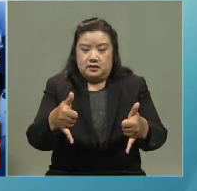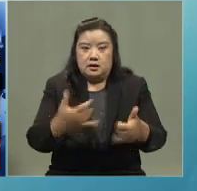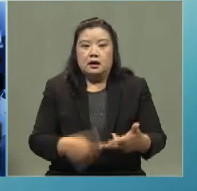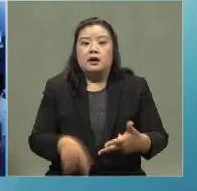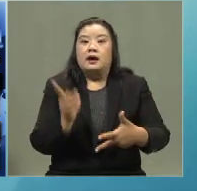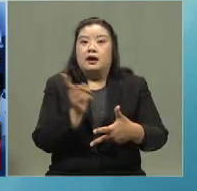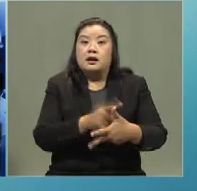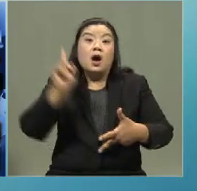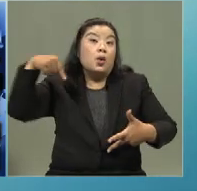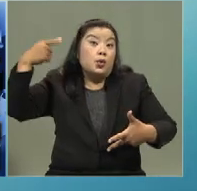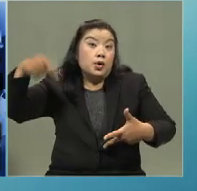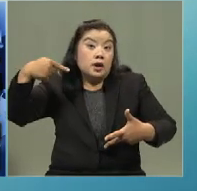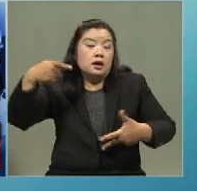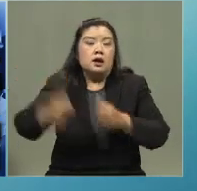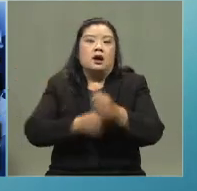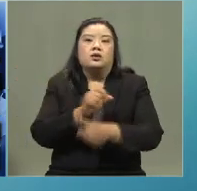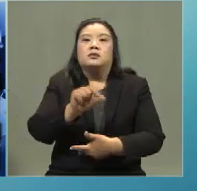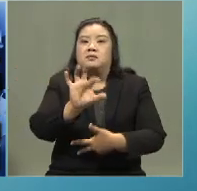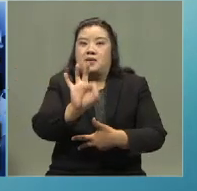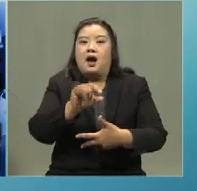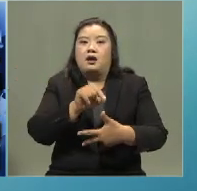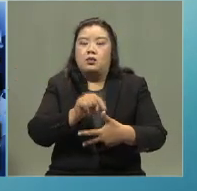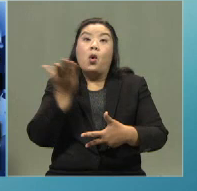รายที่เราคงได้ยินข่าวกันมาก่อนที่ติดเชื้ออยู่ในส่วนราชการที่แถวทางกรุงเทพฯนี้นะครับที่เคยได้รับทราบกันอยู่นะครับเอ่อซึ่งยืนยันว่าเป็นประวัติสัมผัสกับผู้ป่วยรายยืนยันก่อนหน้านี้นะครับรายแรกเป็นผู้ป่วยหญิงไทยอายุ29ปีมี